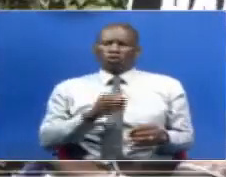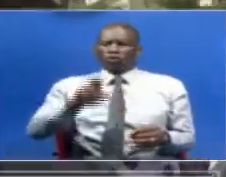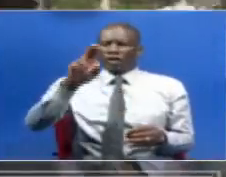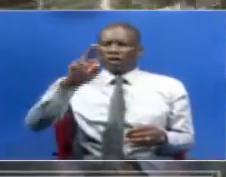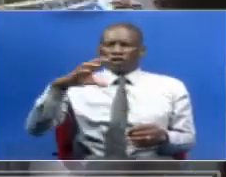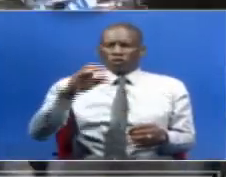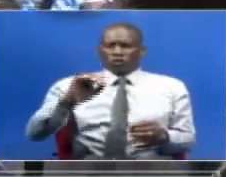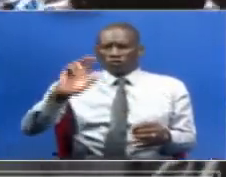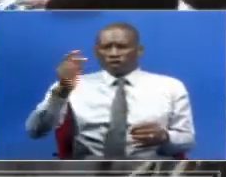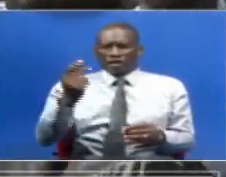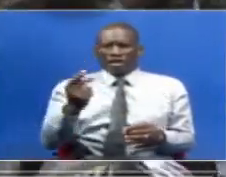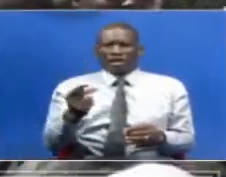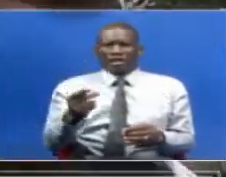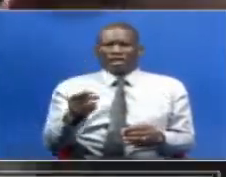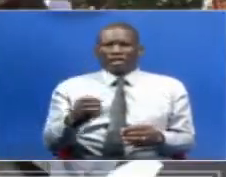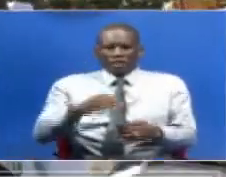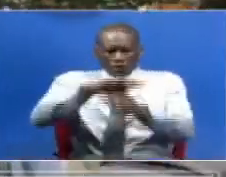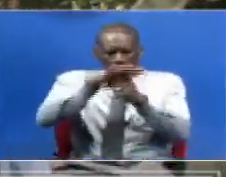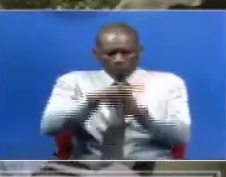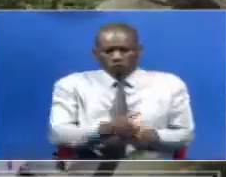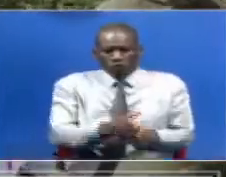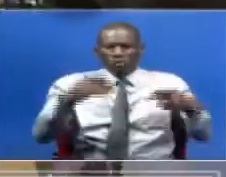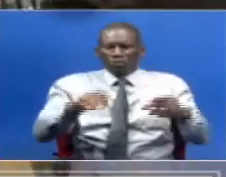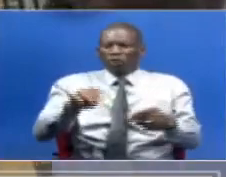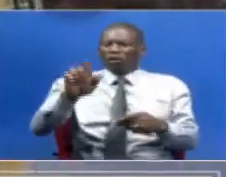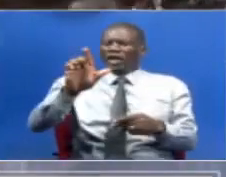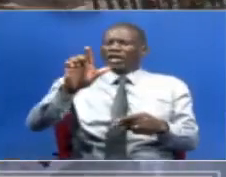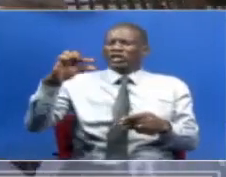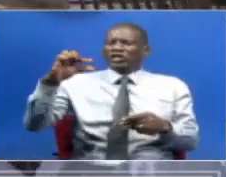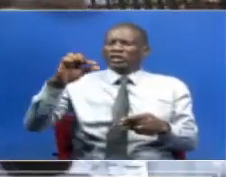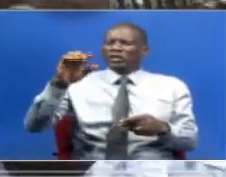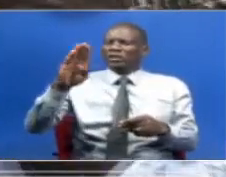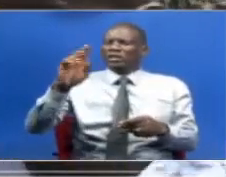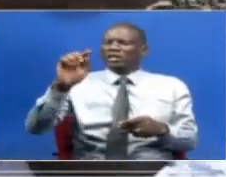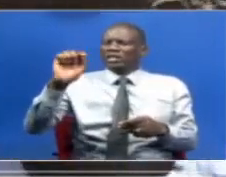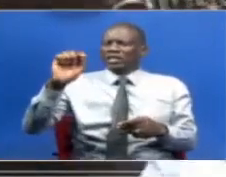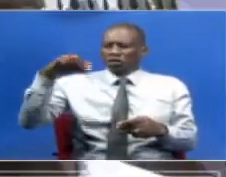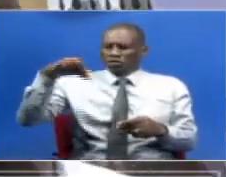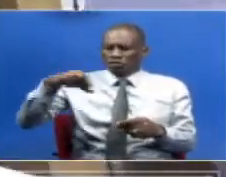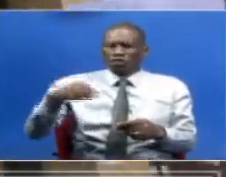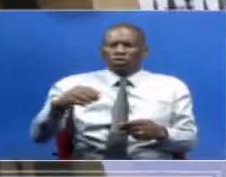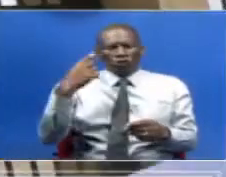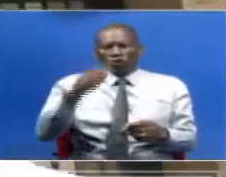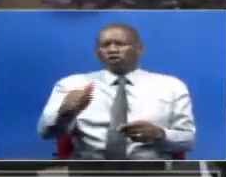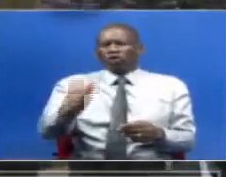Kenya iliwabagua watu wa LGBTQ ilipokataa kusajili chama chao.